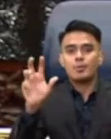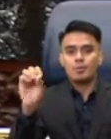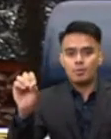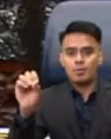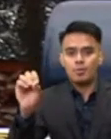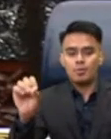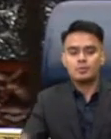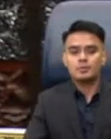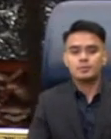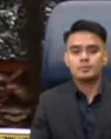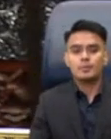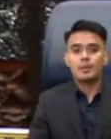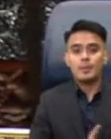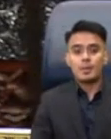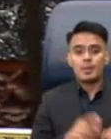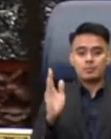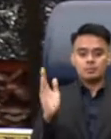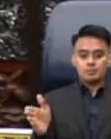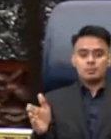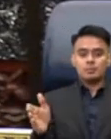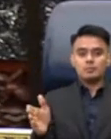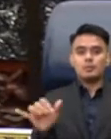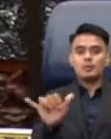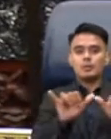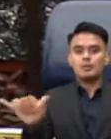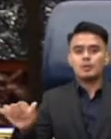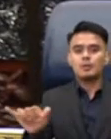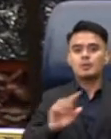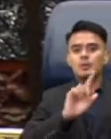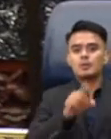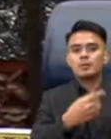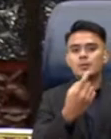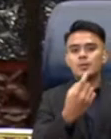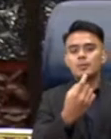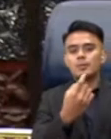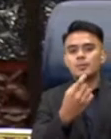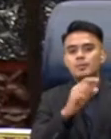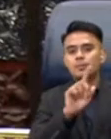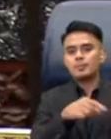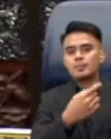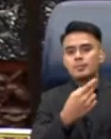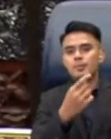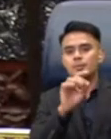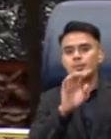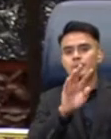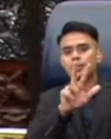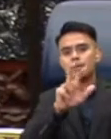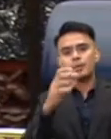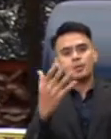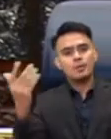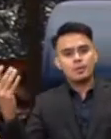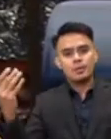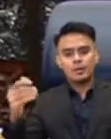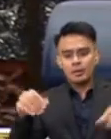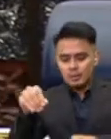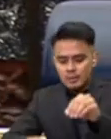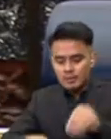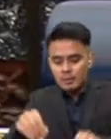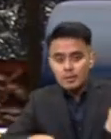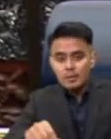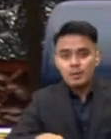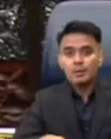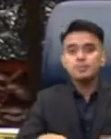203 dalam tempoh ini seluas 1347 kaan penanaman bawang akan